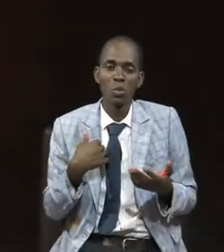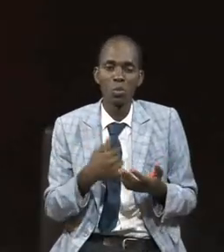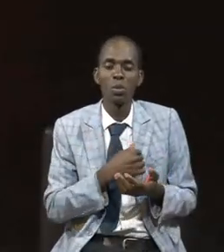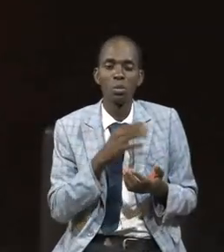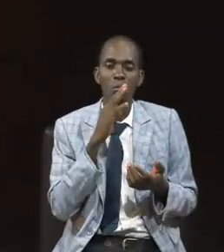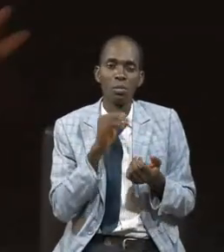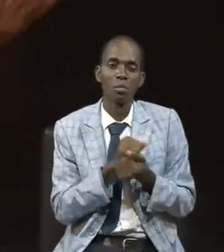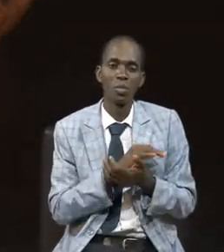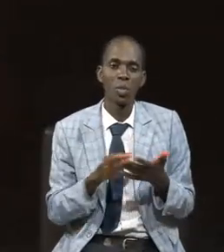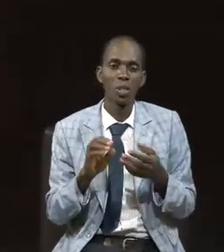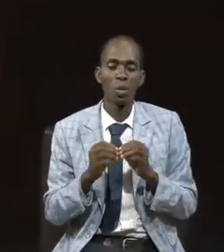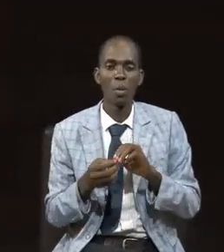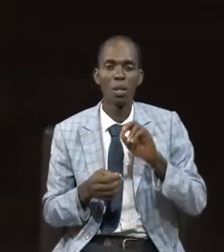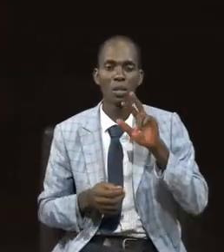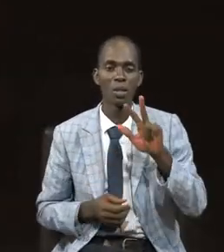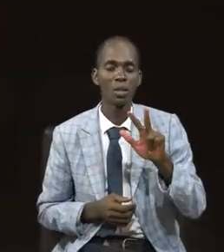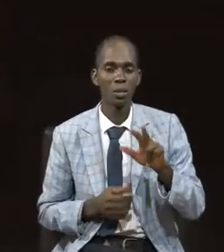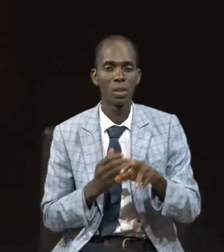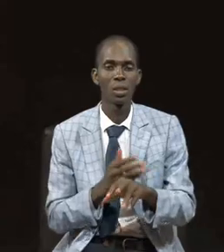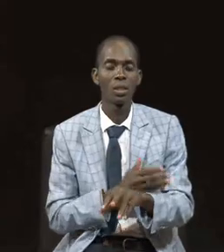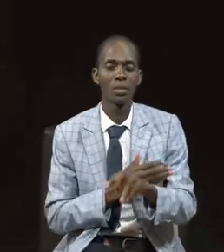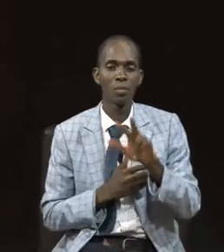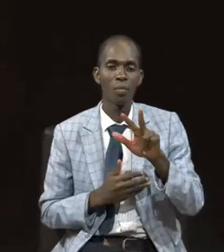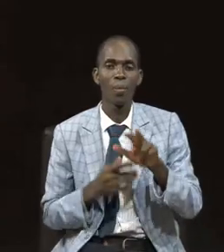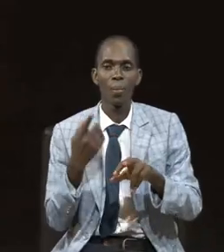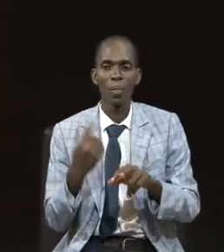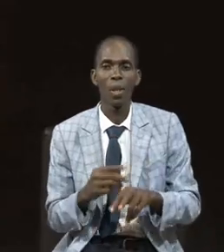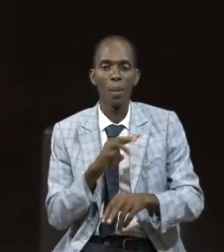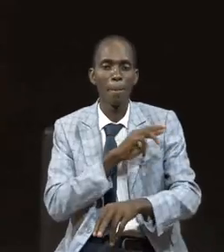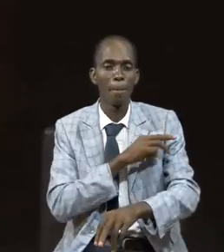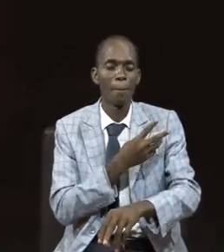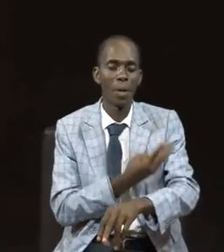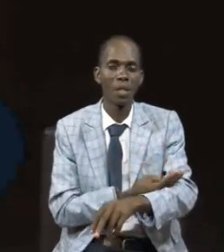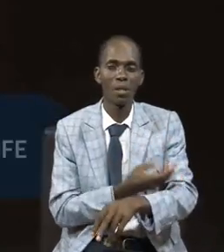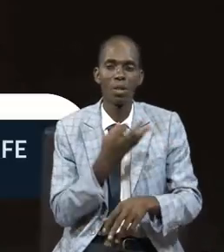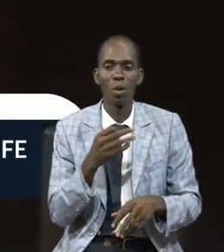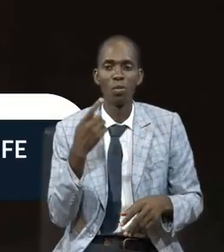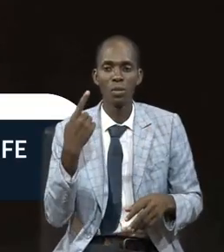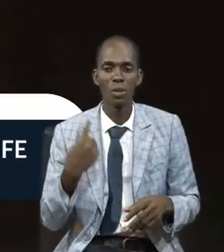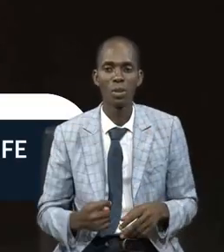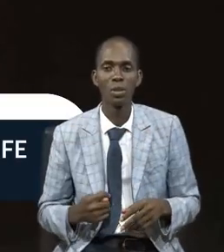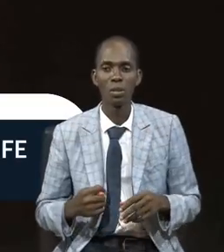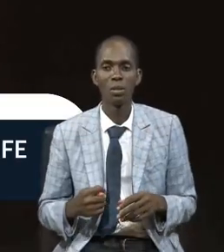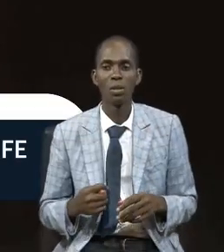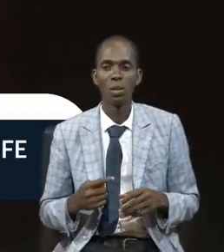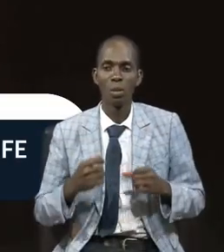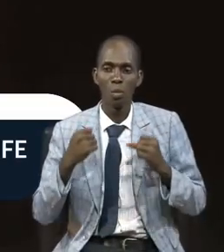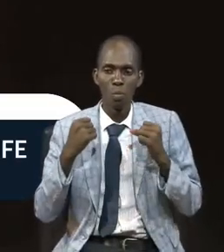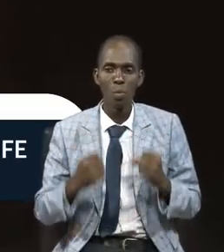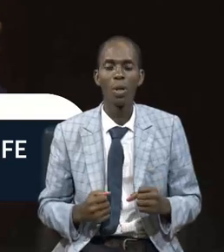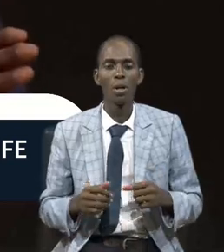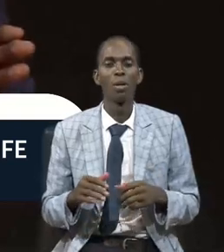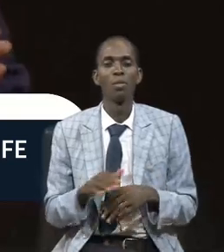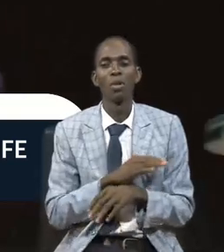la troisième partie ici. Nous allons voir la force de la loi puissante de la